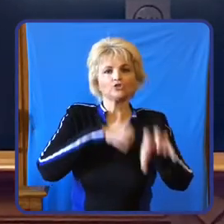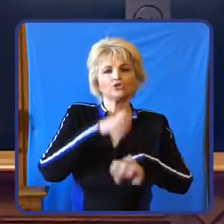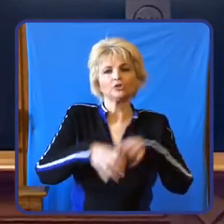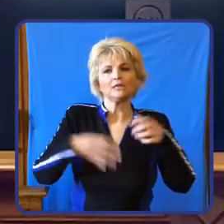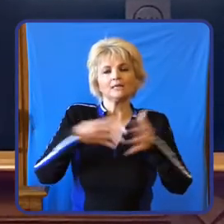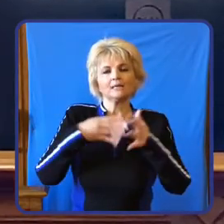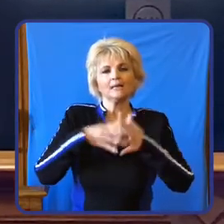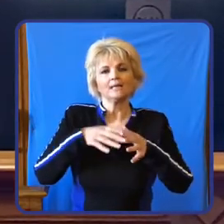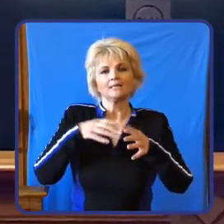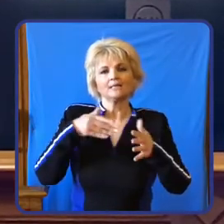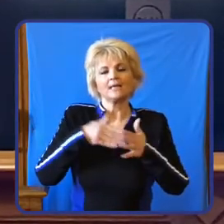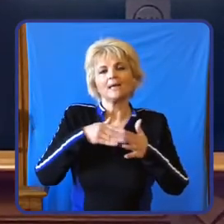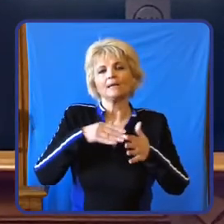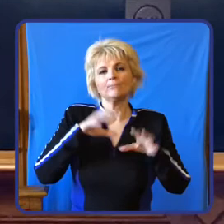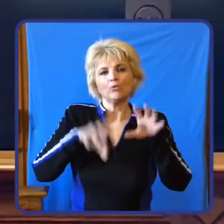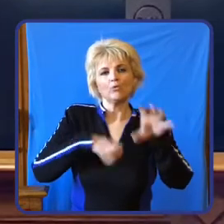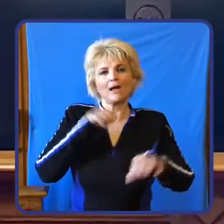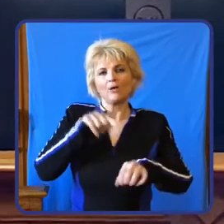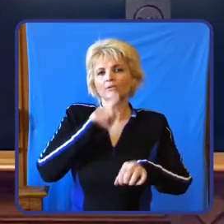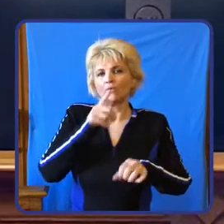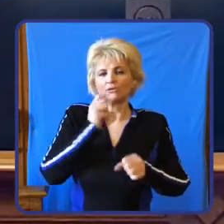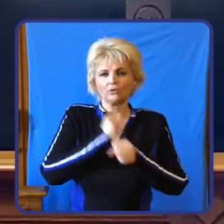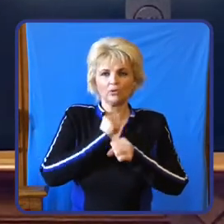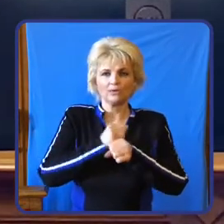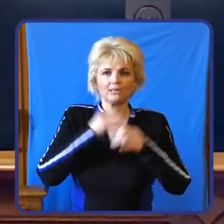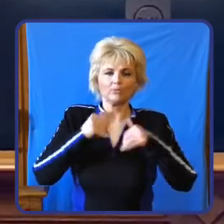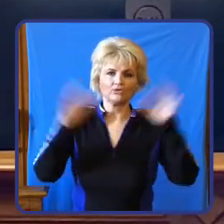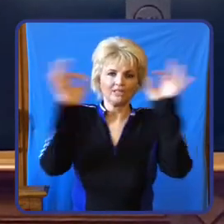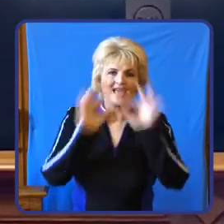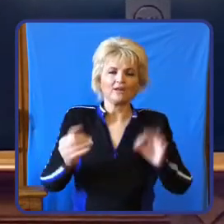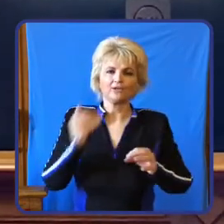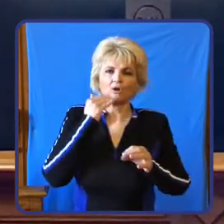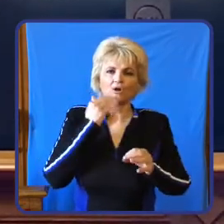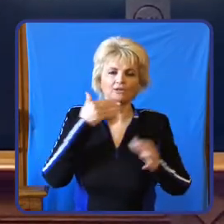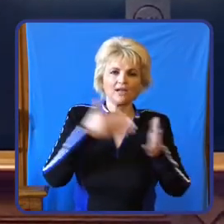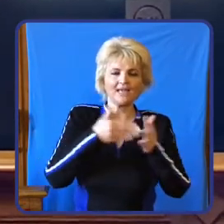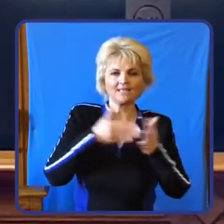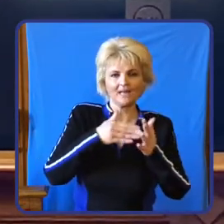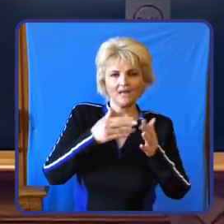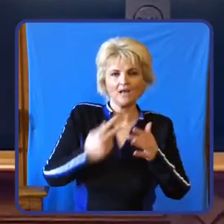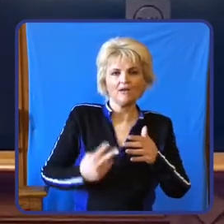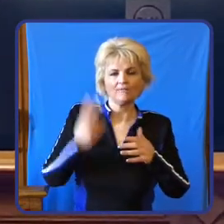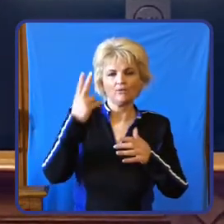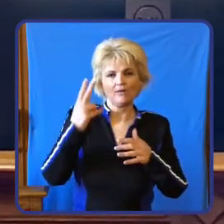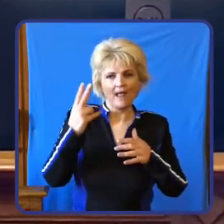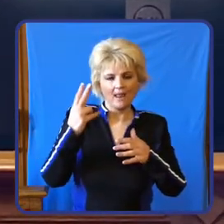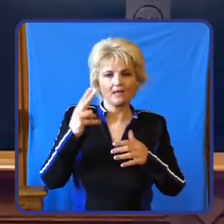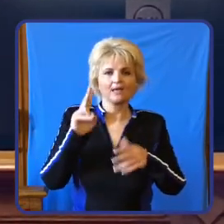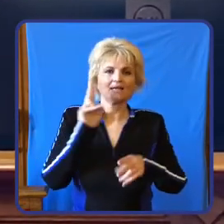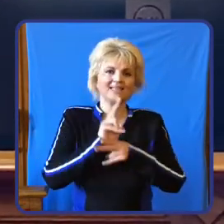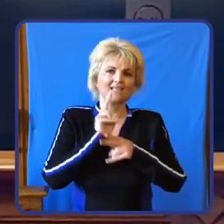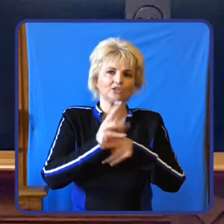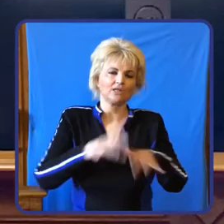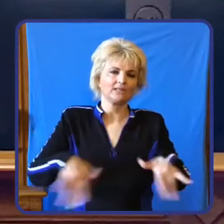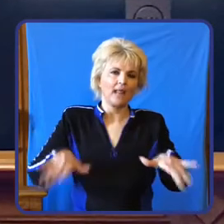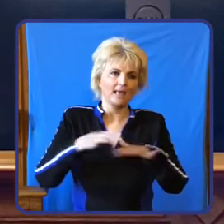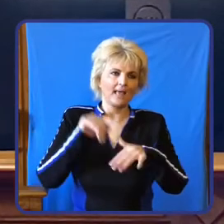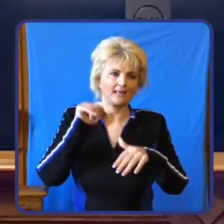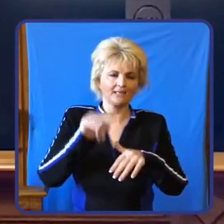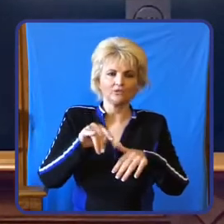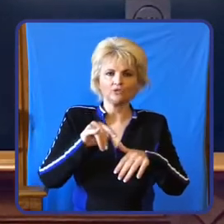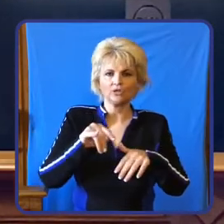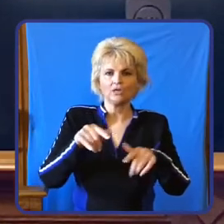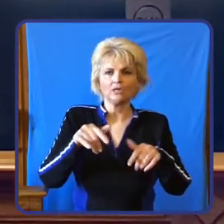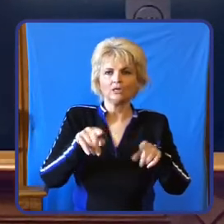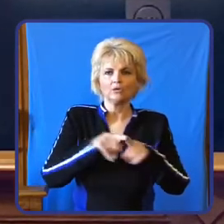Debrecenben 9000 munkás, aki ott fog dolgozni, de egyébként most egy gyárat akarnak 1000 fővel körülbelül Kisteleken is, hogyha egy közelebbi célra kérdez, úgy tudom,